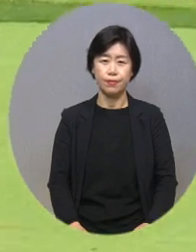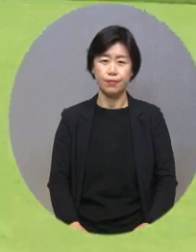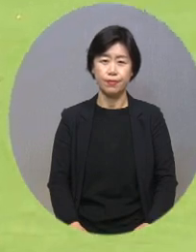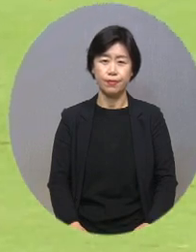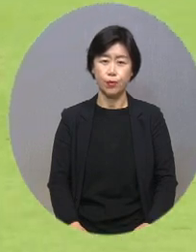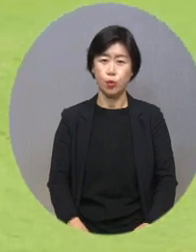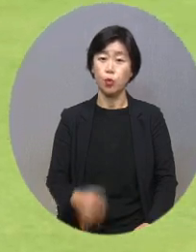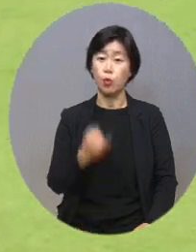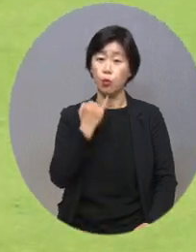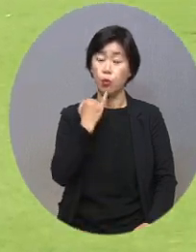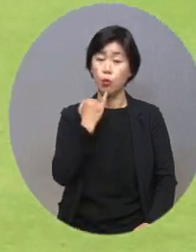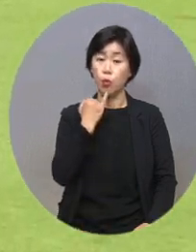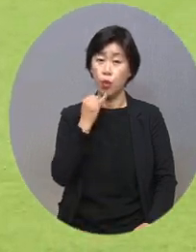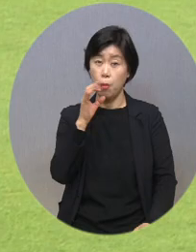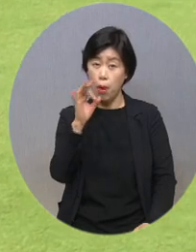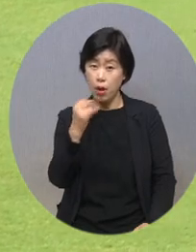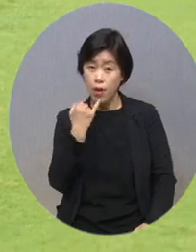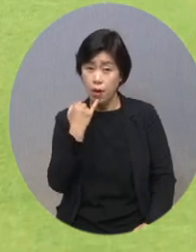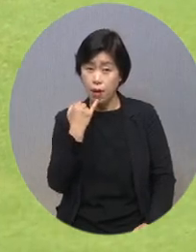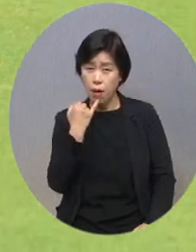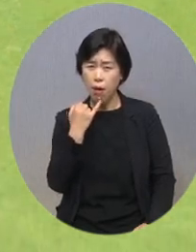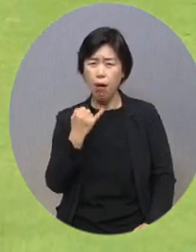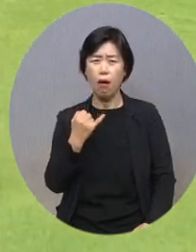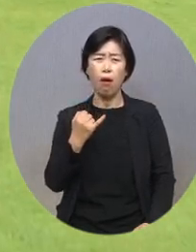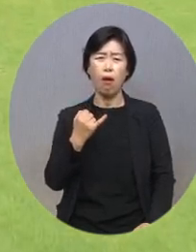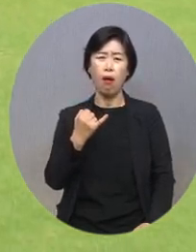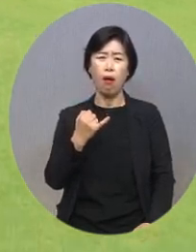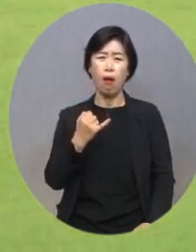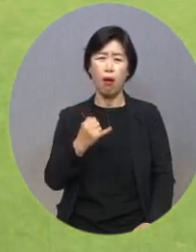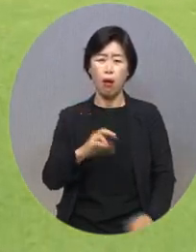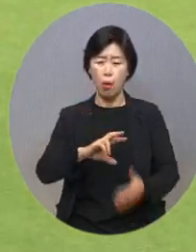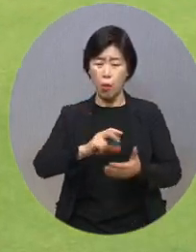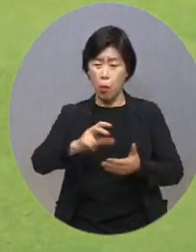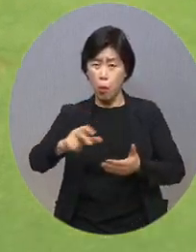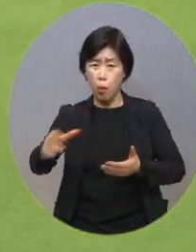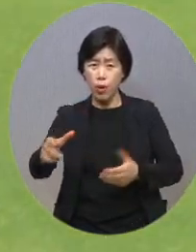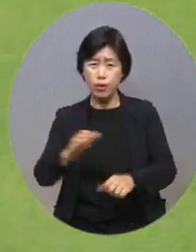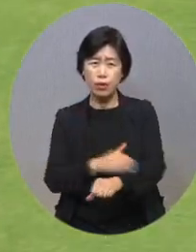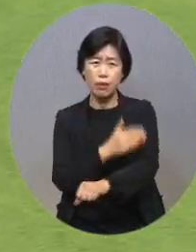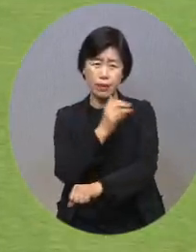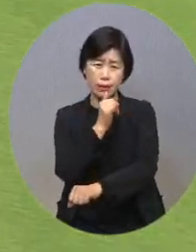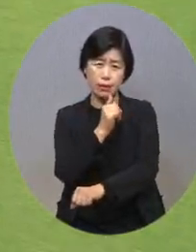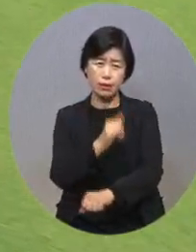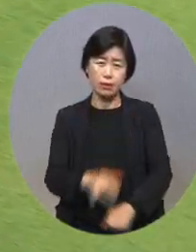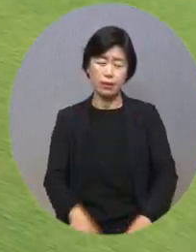나쁘지 않아. 아, 아, 우와, 안 돼, 안 돼. 바운스가 잘못됐어. 갔다 갔다.